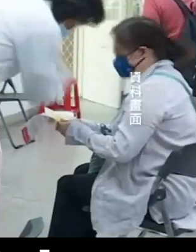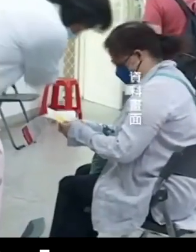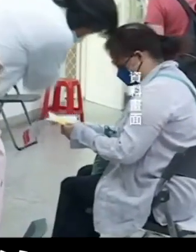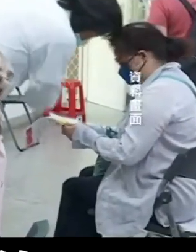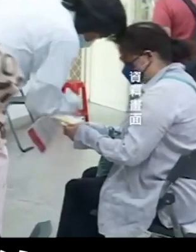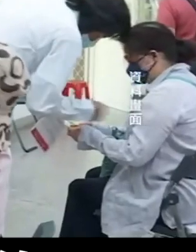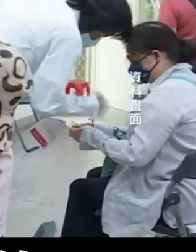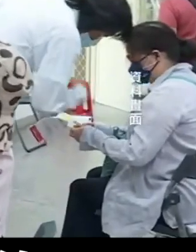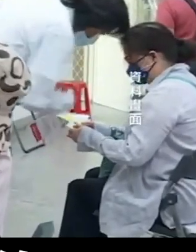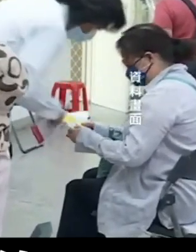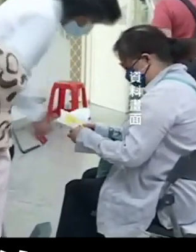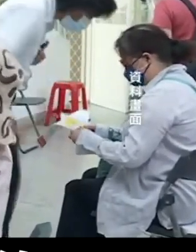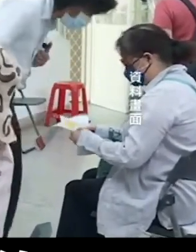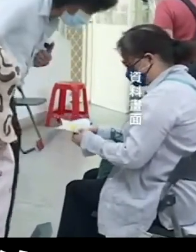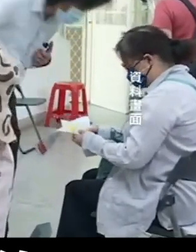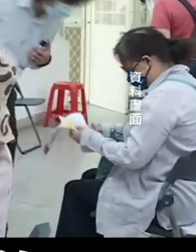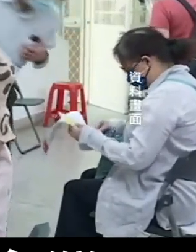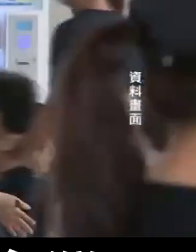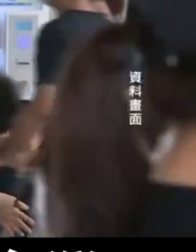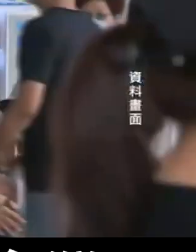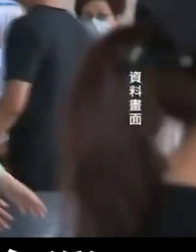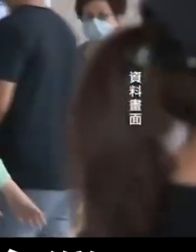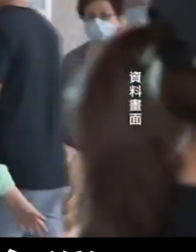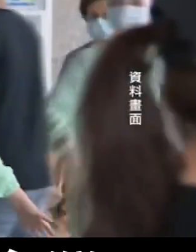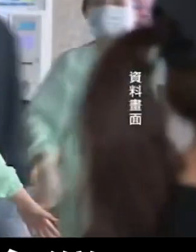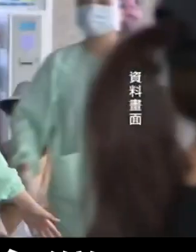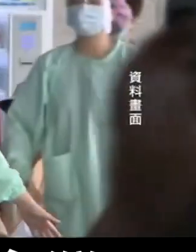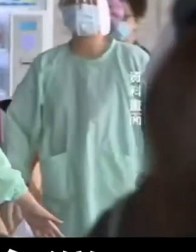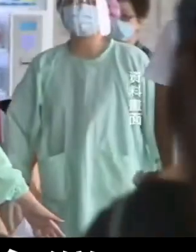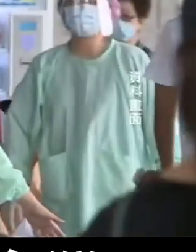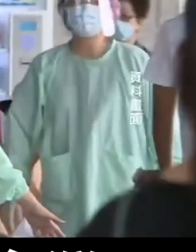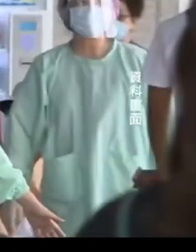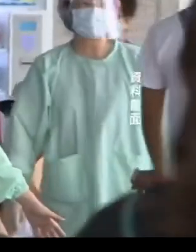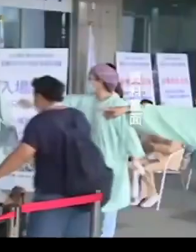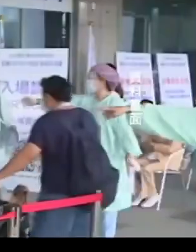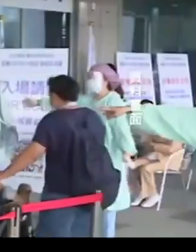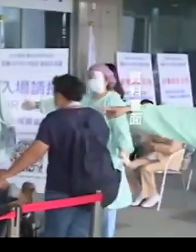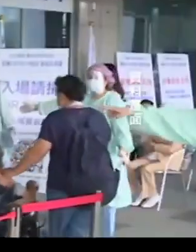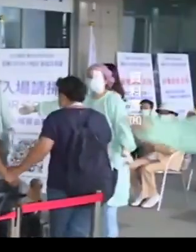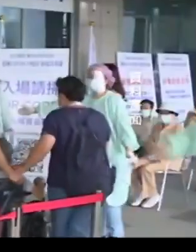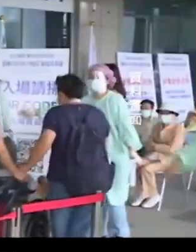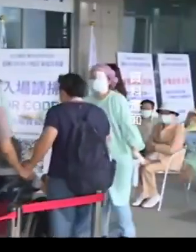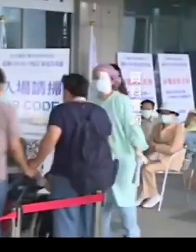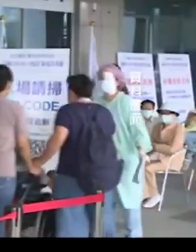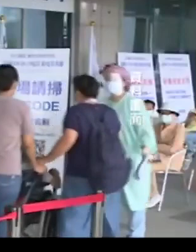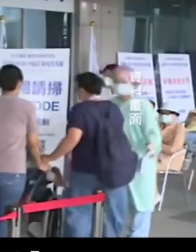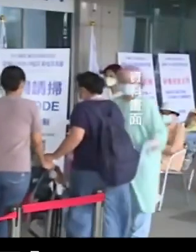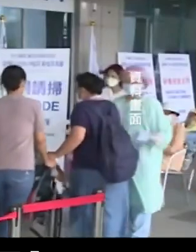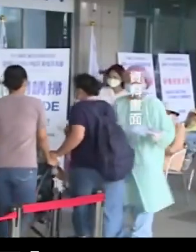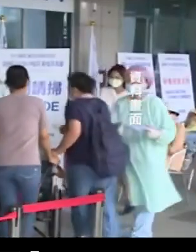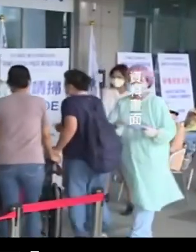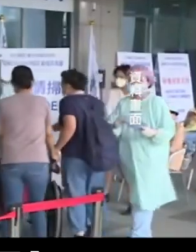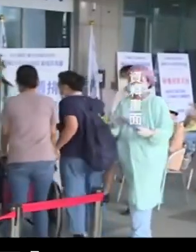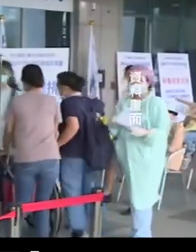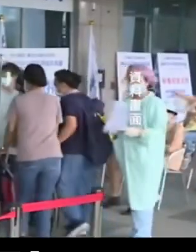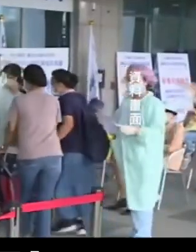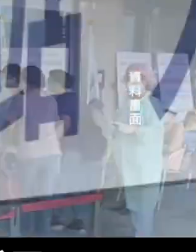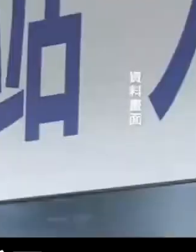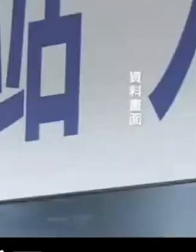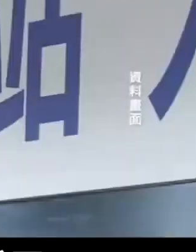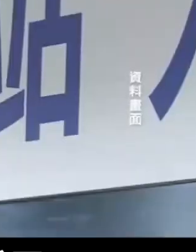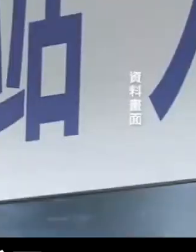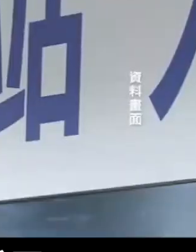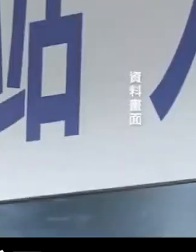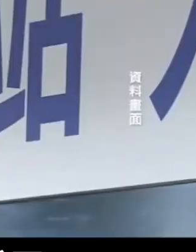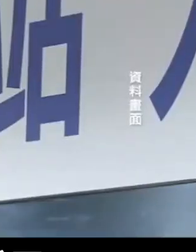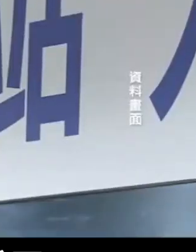半的人已经完成疫苗预约。不过台风逐步靠近台湾，恐影响疫苗施打。指挥中心给出指引，如